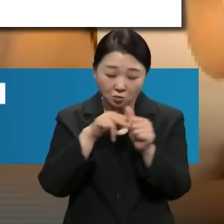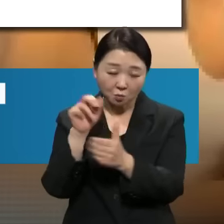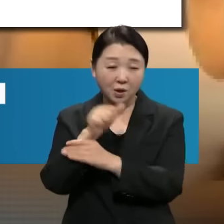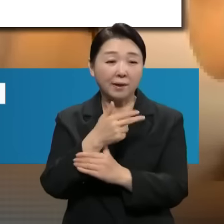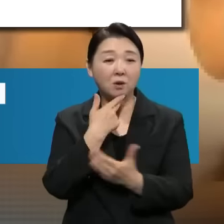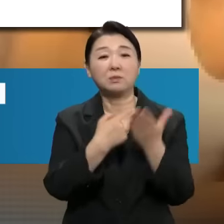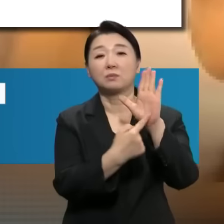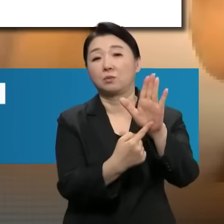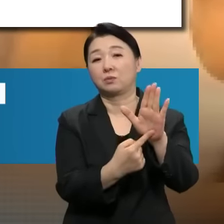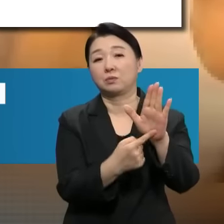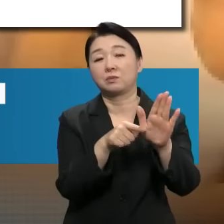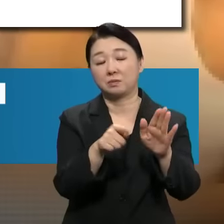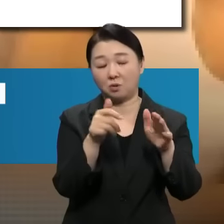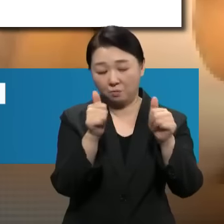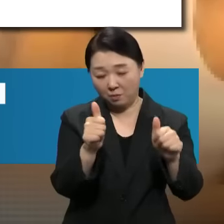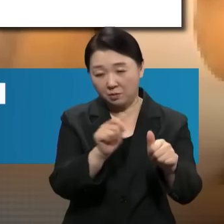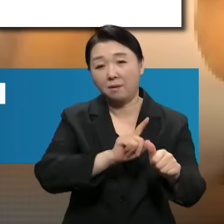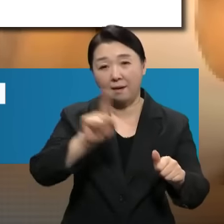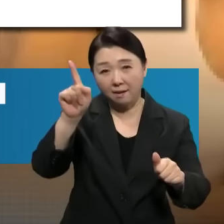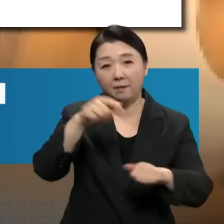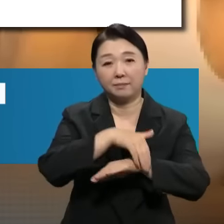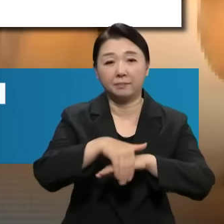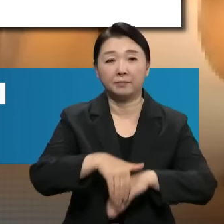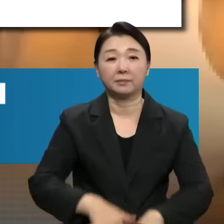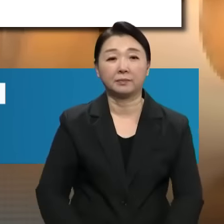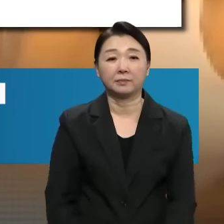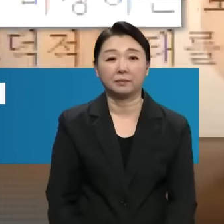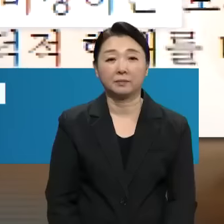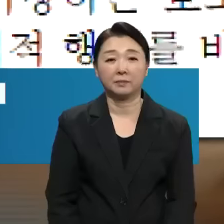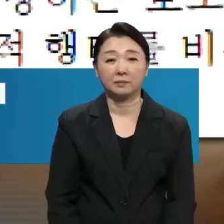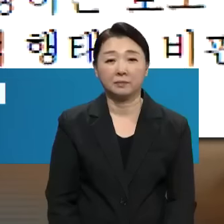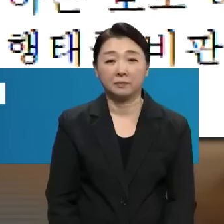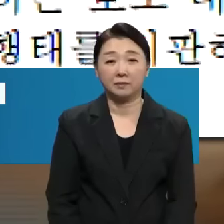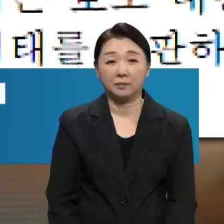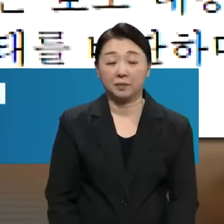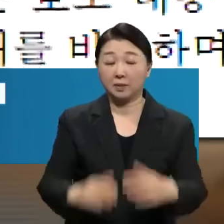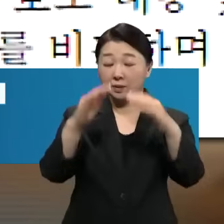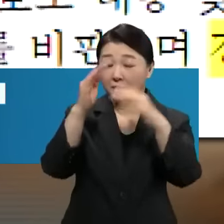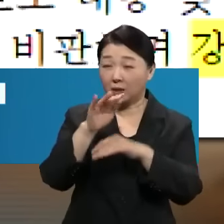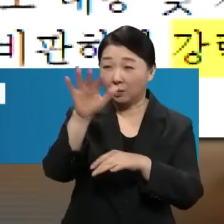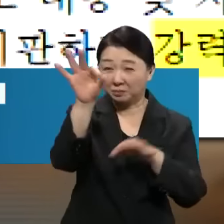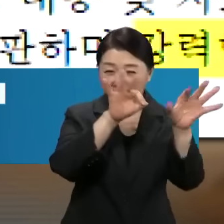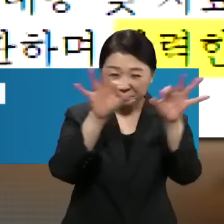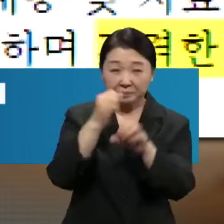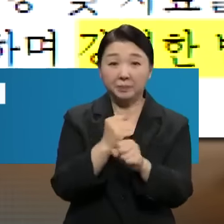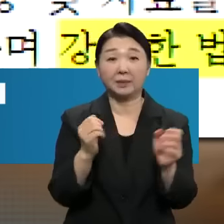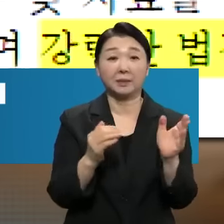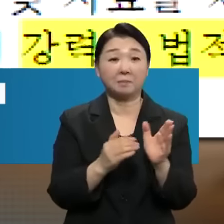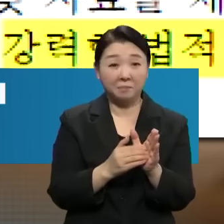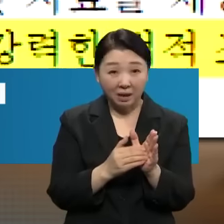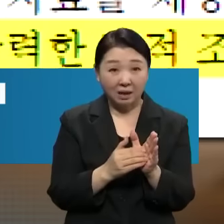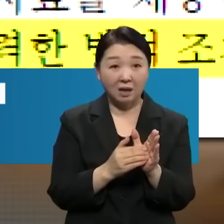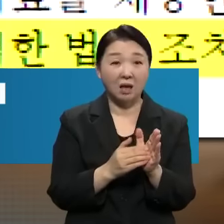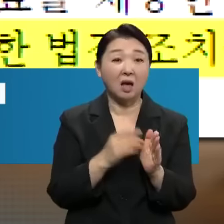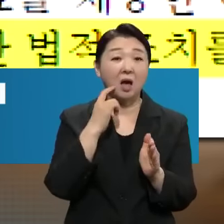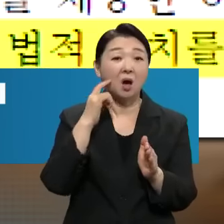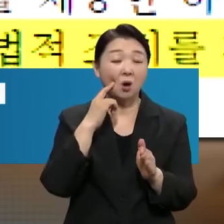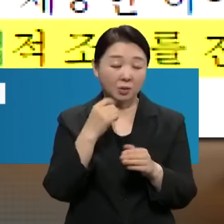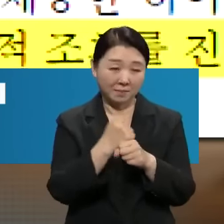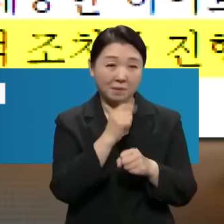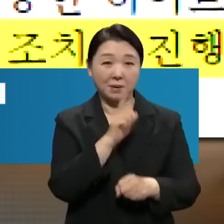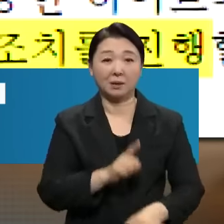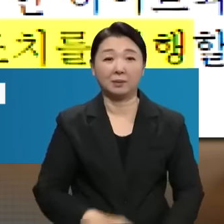없이 노출했다며 법적으로 대응하겠다고 나섰습니다. 보도 내용은 짜깁기로 이루어진 허위